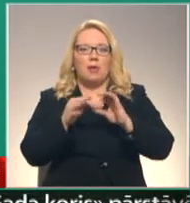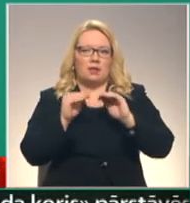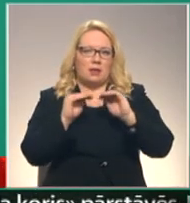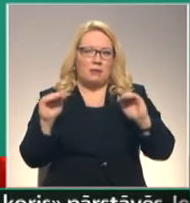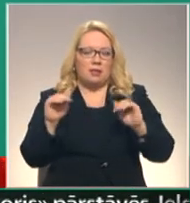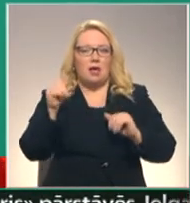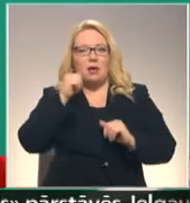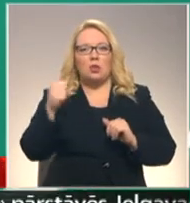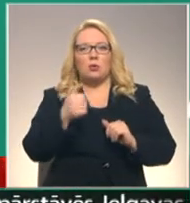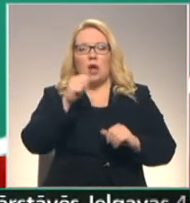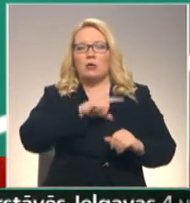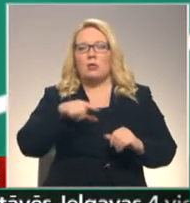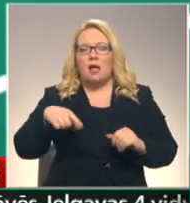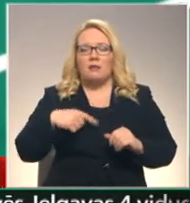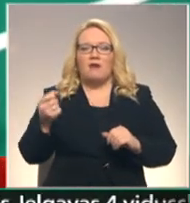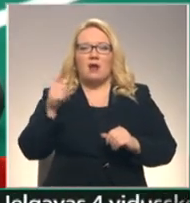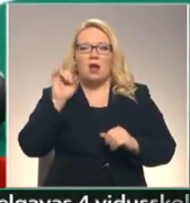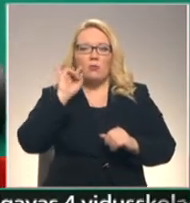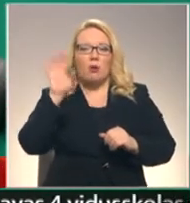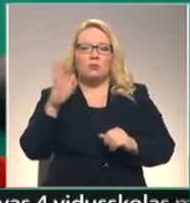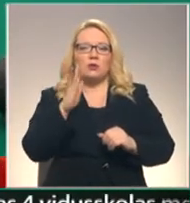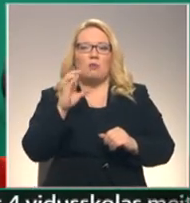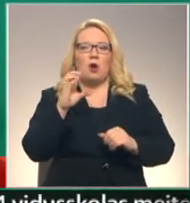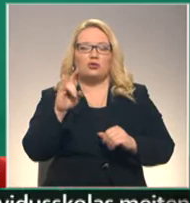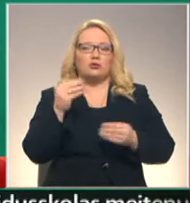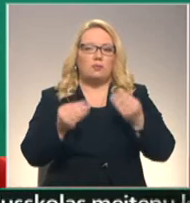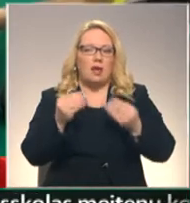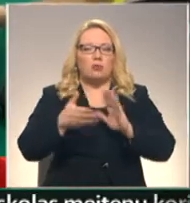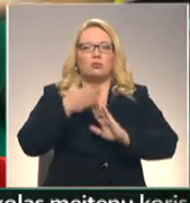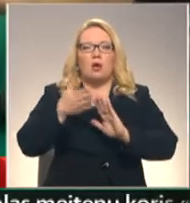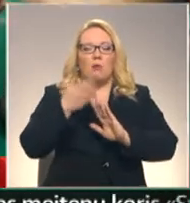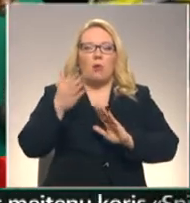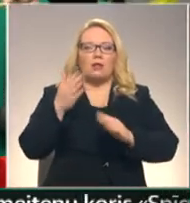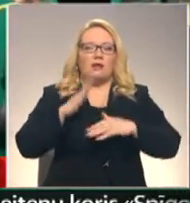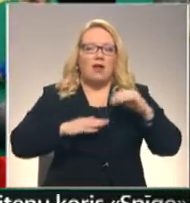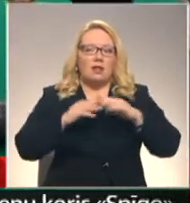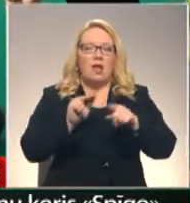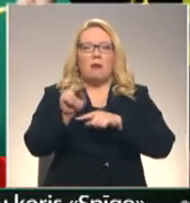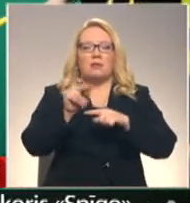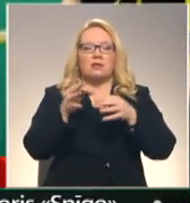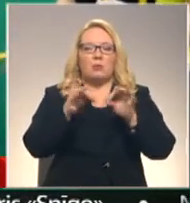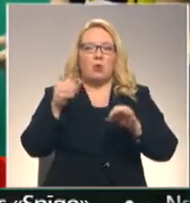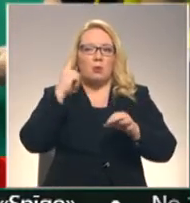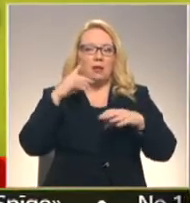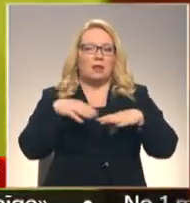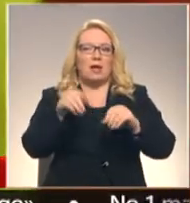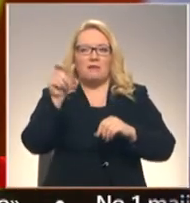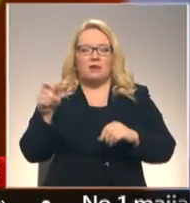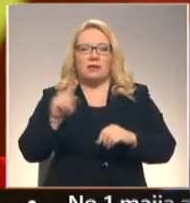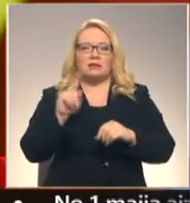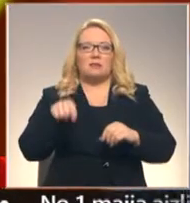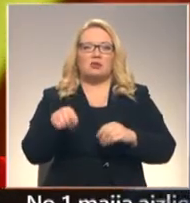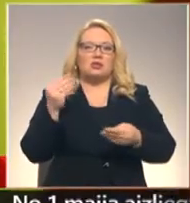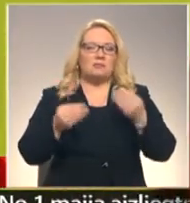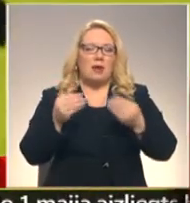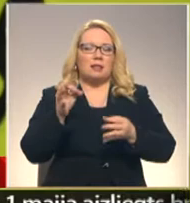Lai ikgadu Latvijā arvien vairāk popularizētu boči un uzlabotu kvalitāti, tiek apmācīti arī brīvprātīgā darba veicēji, kas kļūst par boča